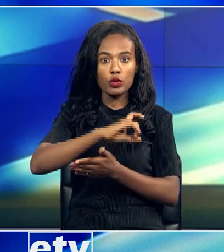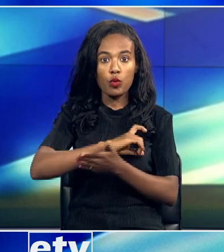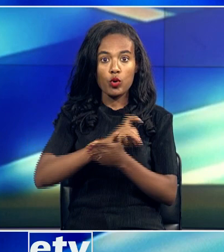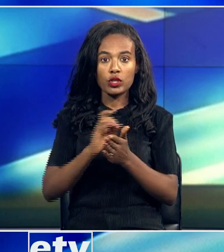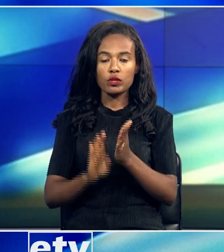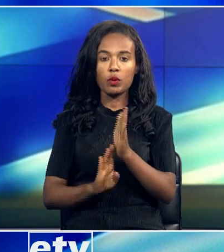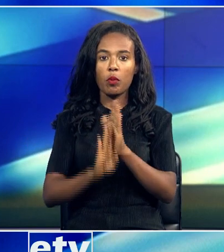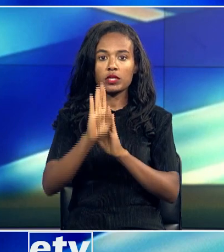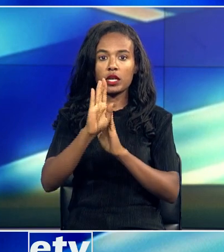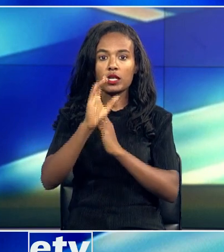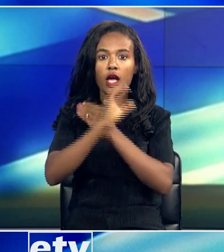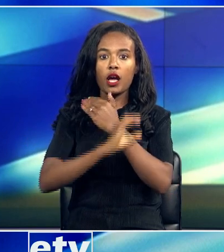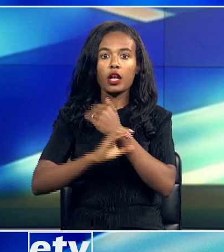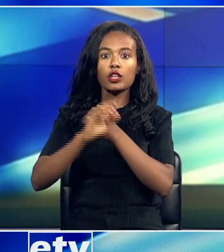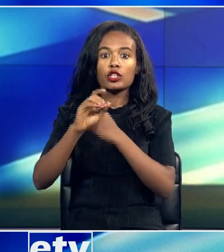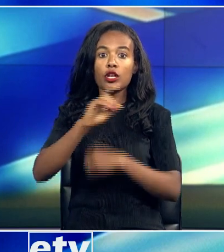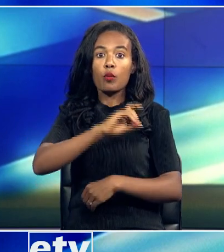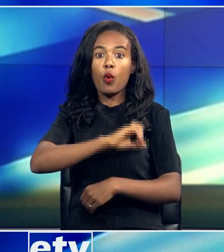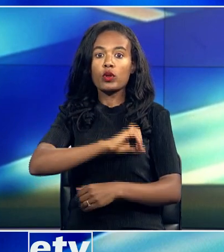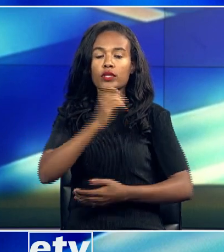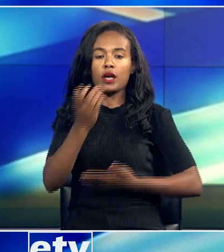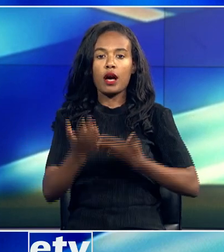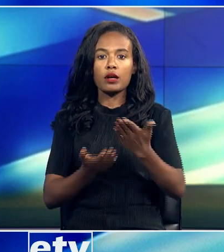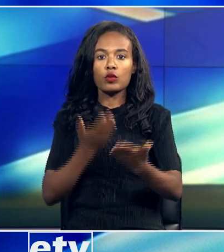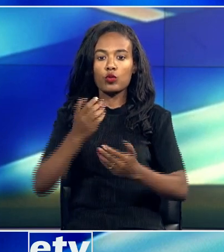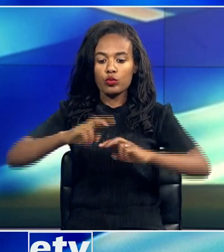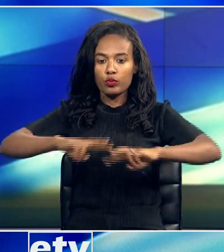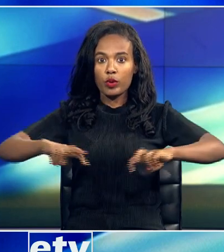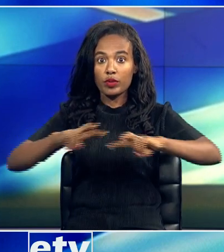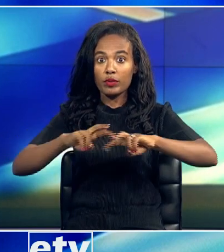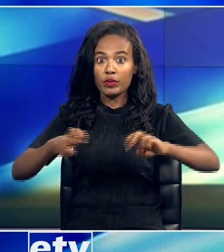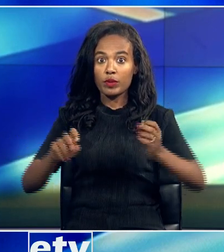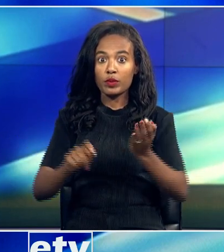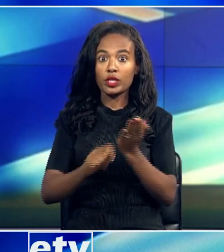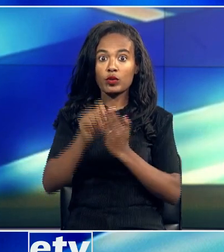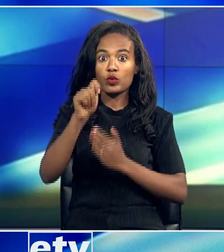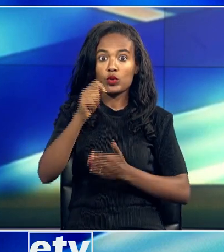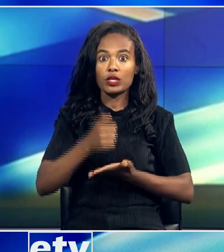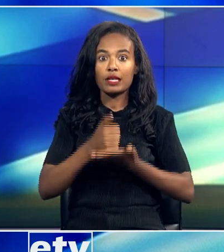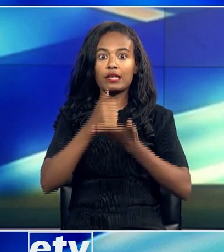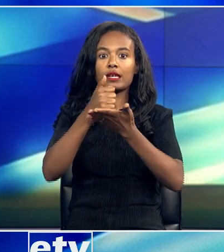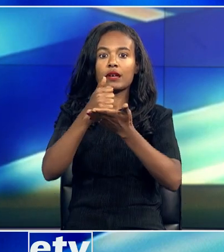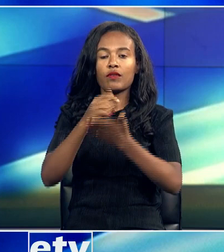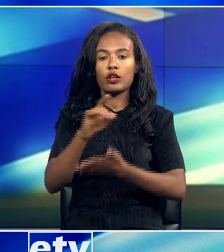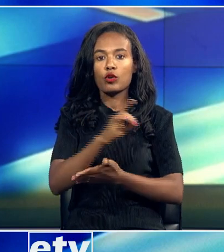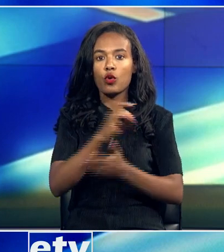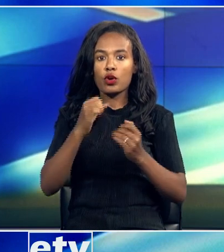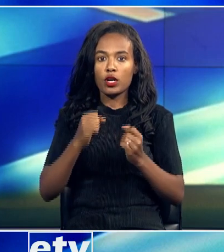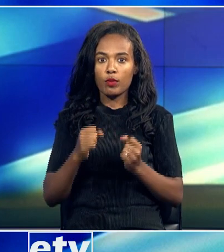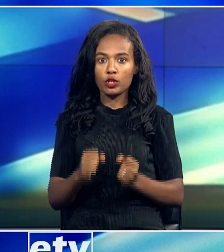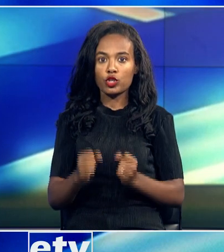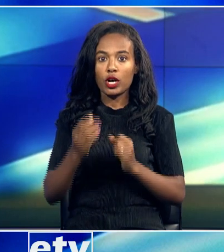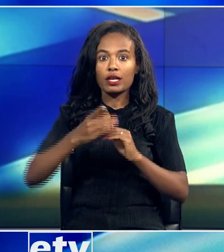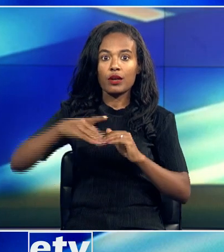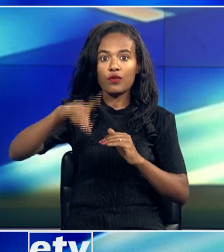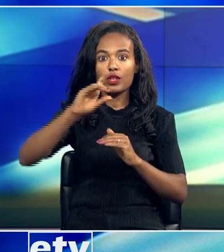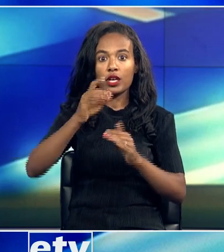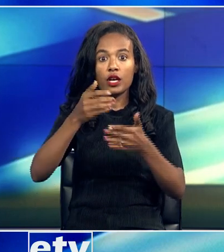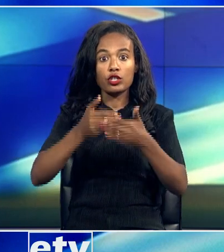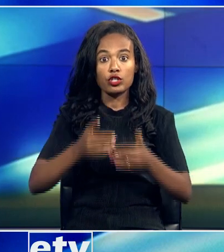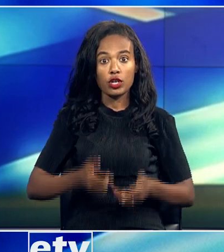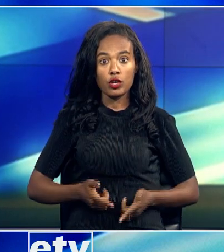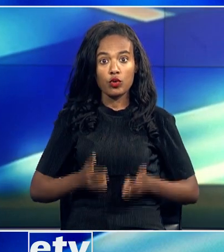በማሳደግ የሀገራችንን የፖሊስ አገልግሎት በምርምርና በቴክኖሎጂ የተደገፈ እንዲሆን ለማስቻል ከፍተኛ ድርሻ